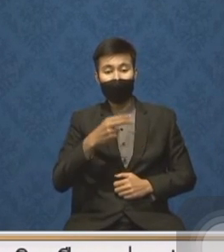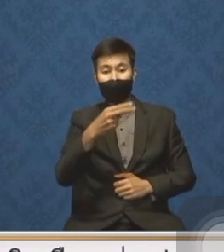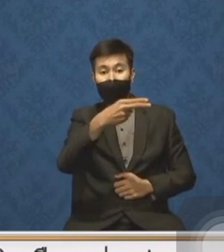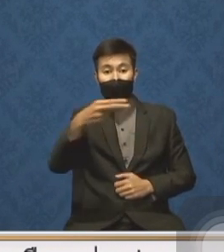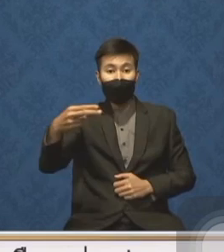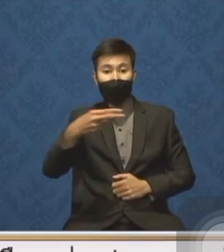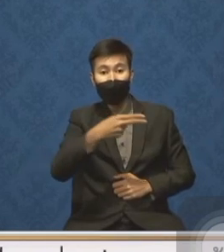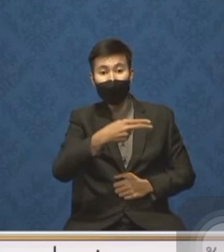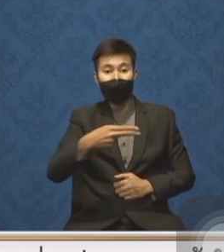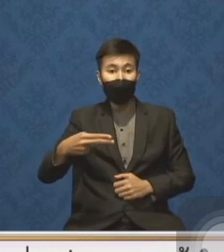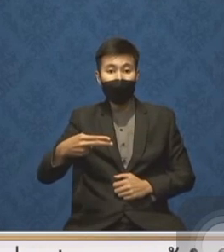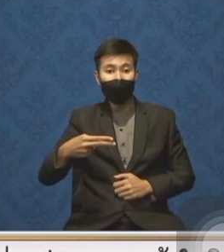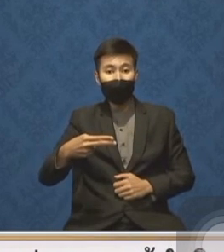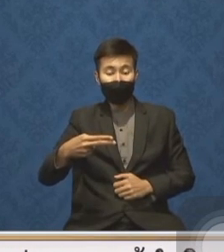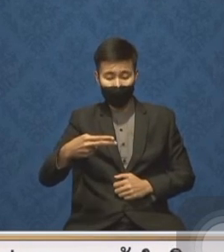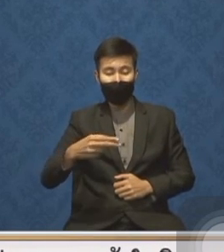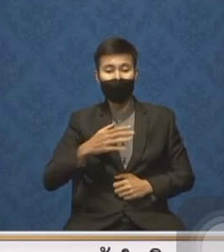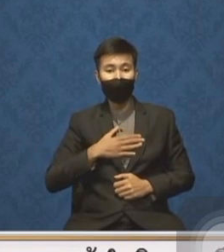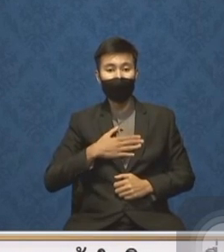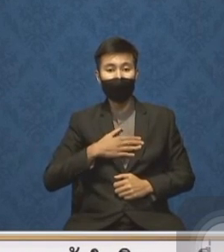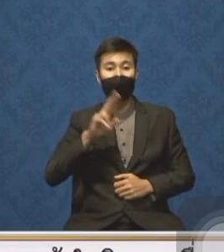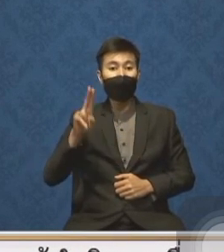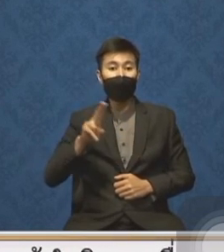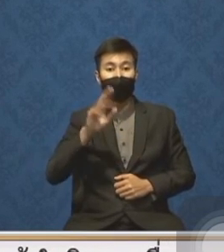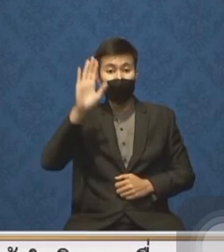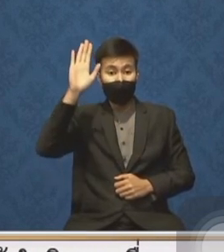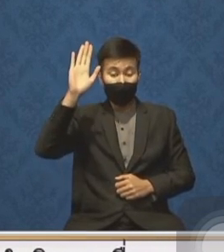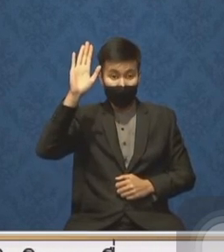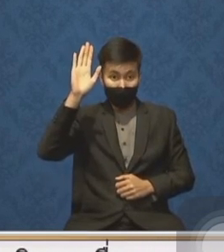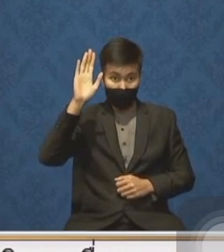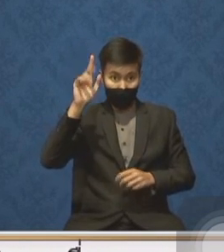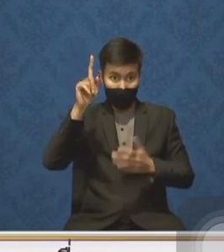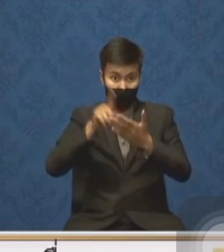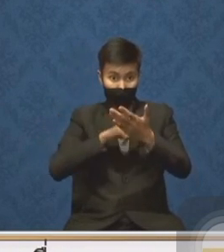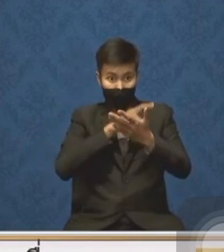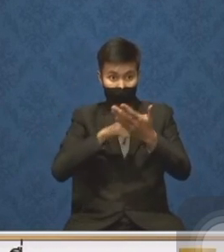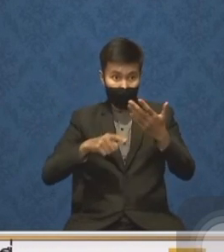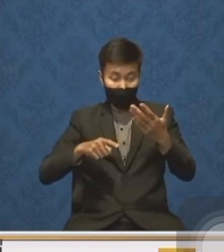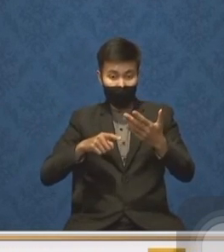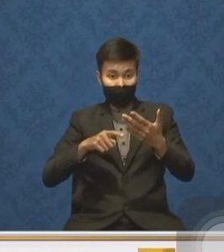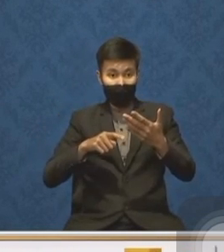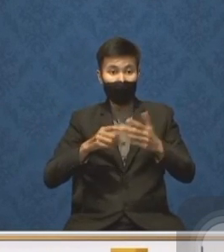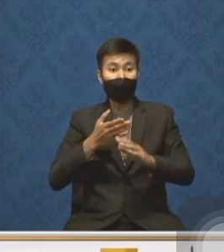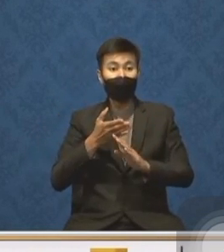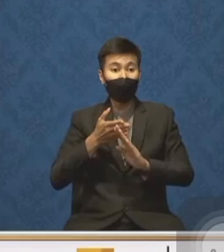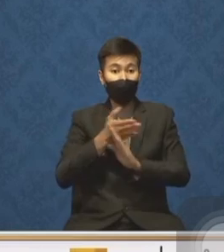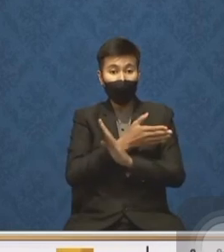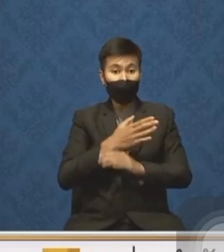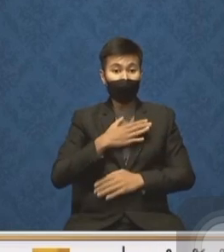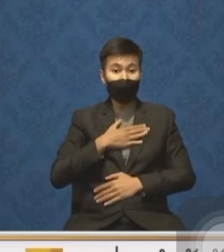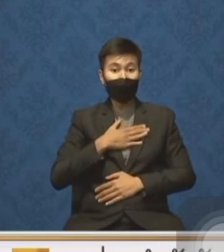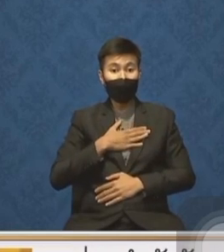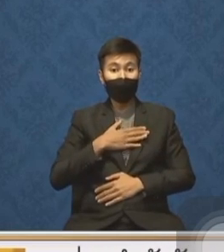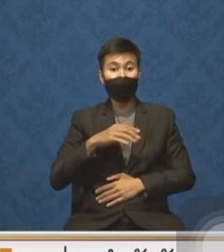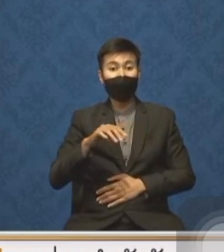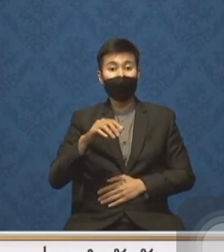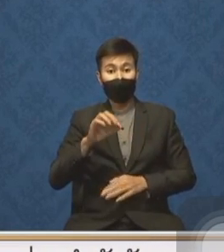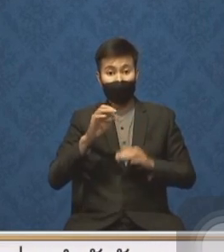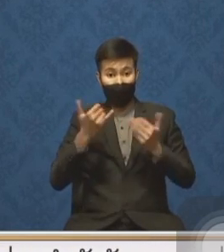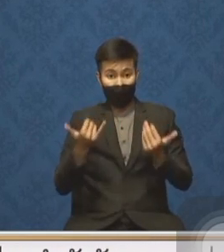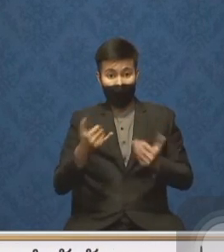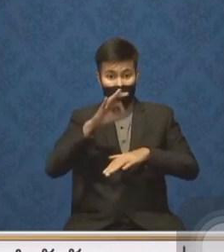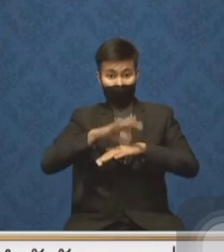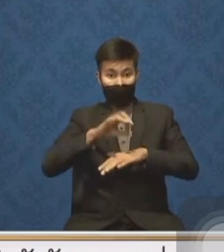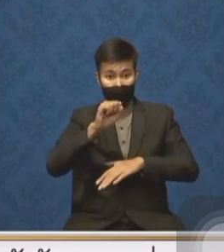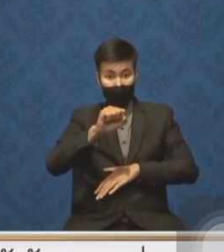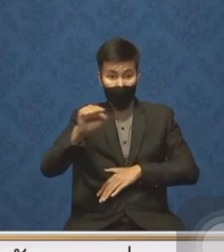โยคที่ผมใช้ในการปราศัยสุดท้ายในการหาเสียงเลือกตั้งก่อนที่ผมจะได้กลับรับเลือกตั้งเข้ามาแ